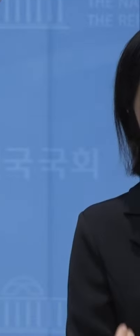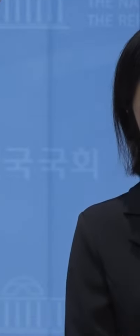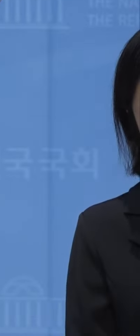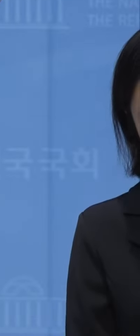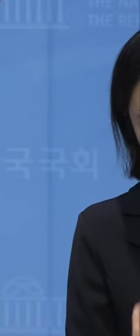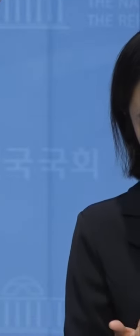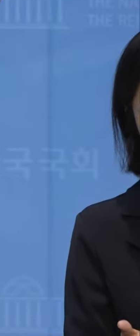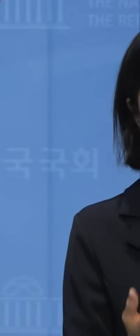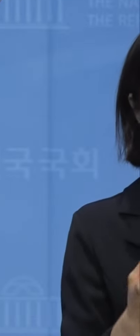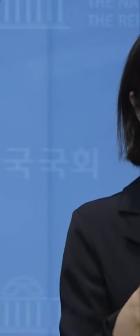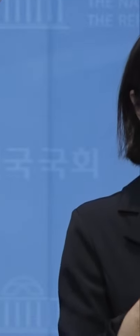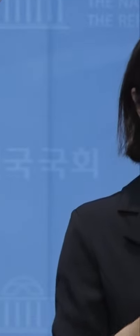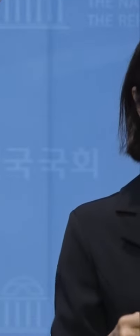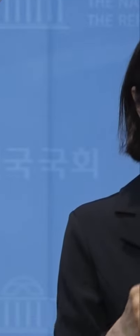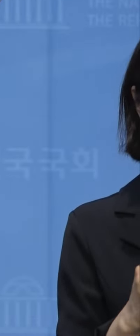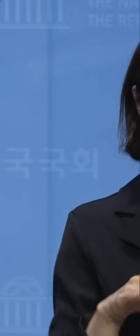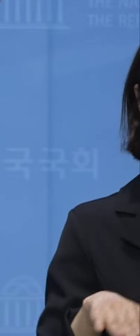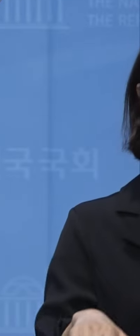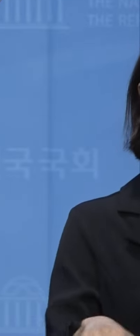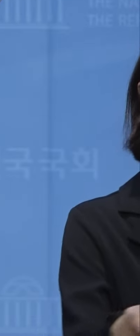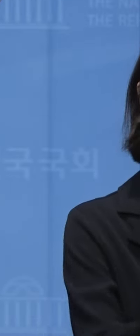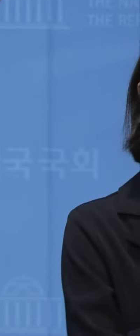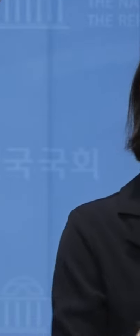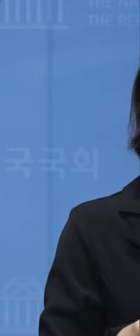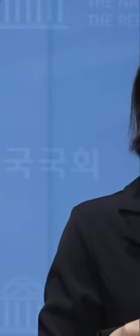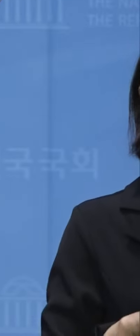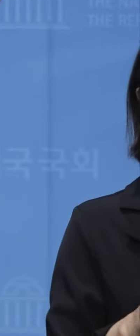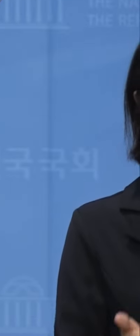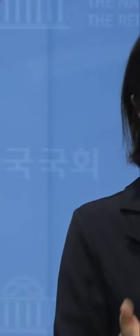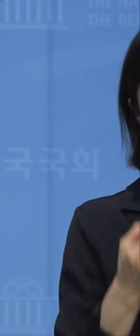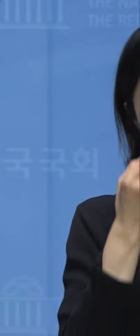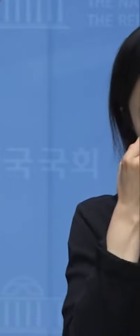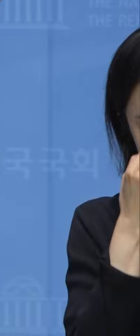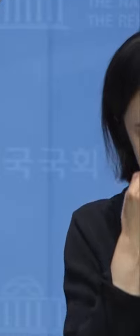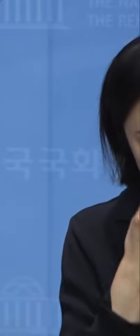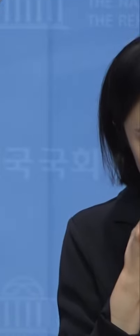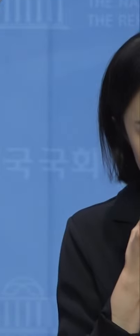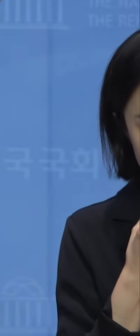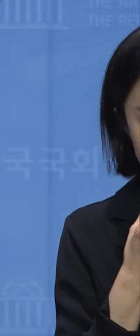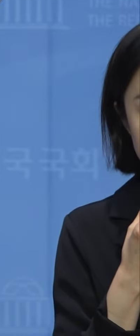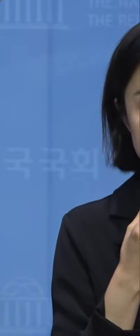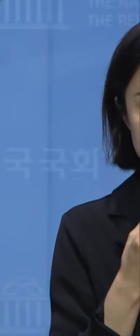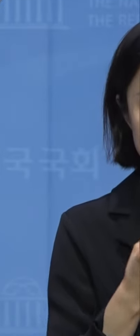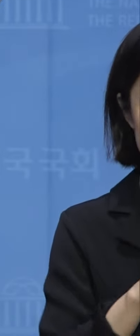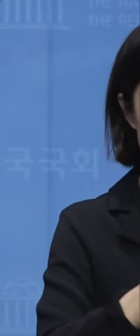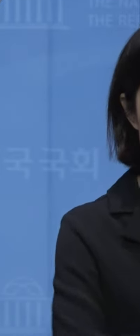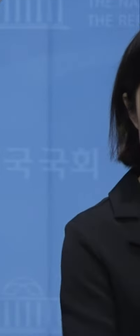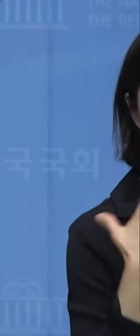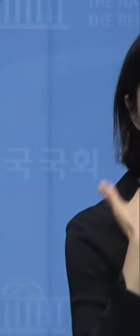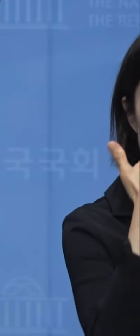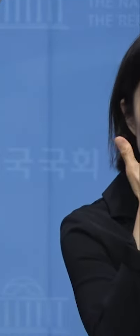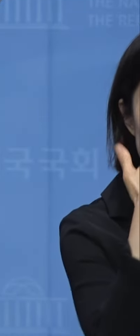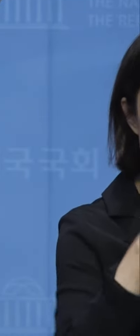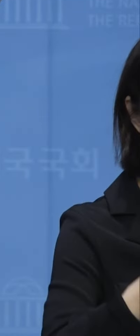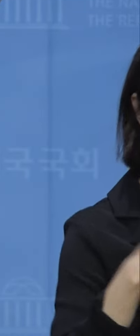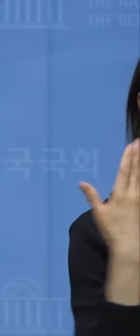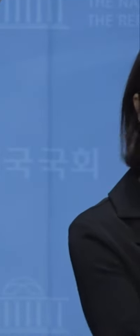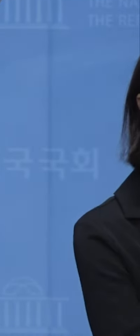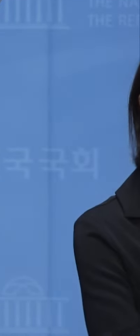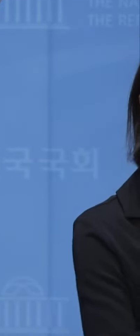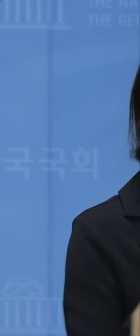사건의 진상규명과 책임자 처벌을 위해 끝까지 함께 노력하겠다는 각오의 말씀을